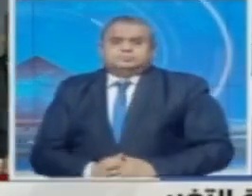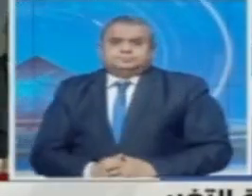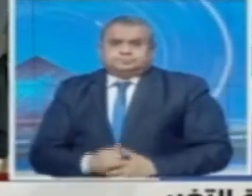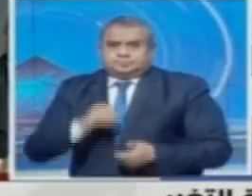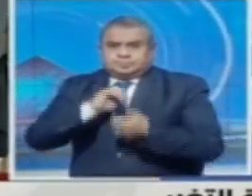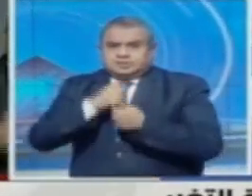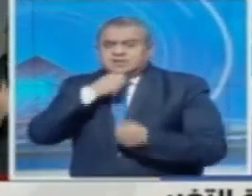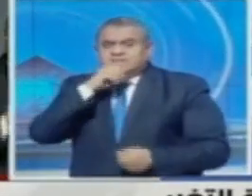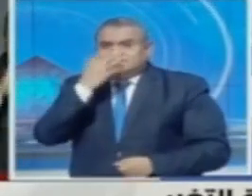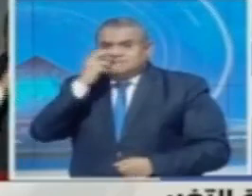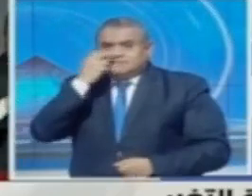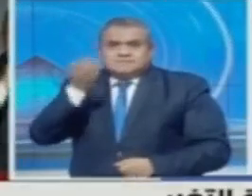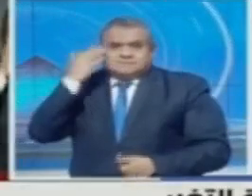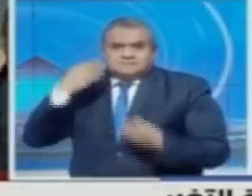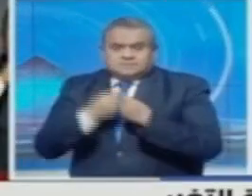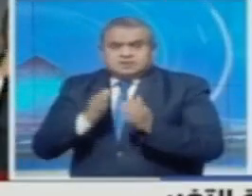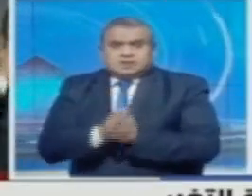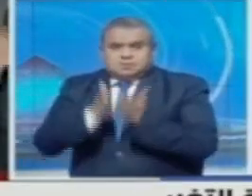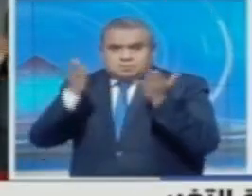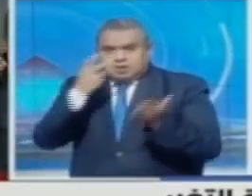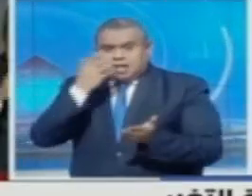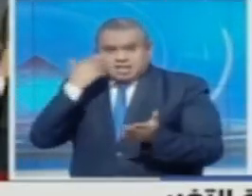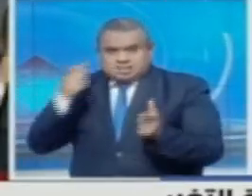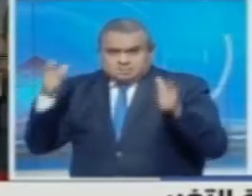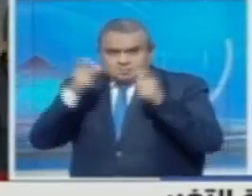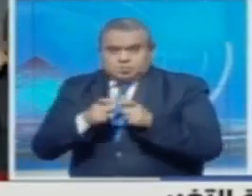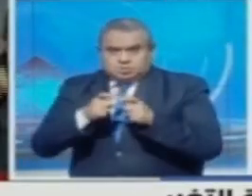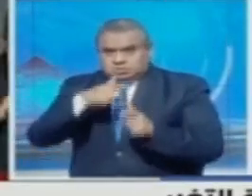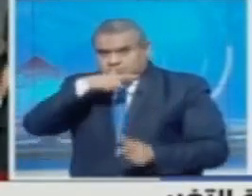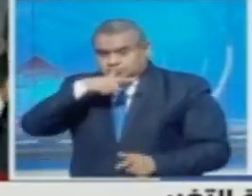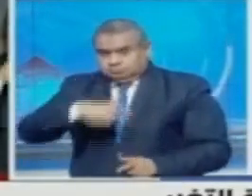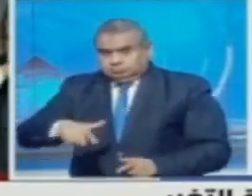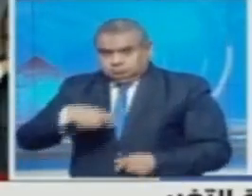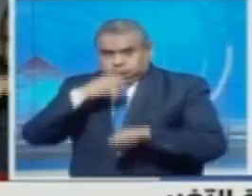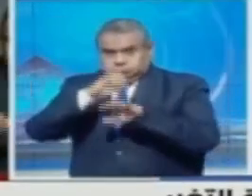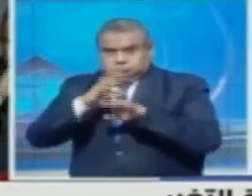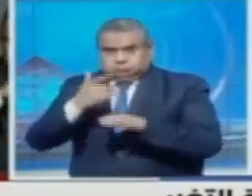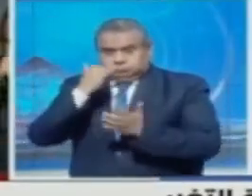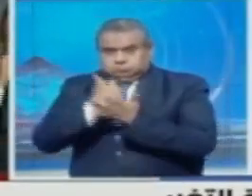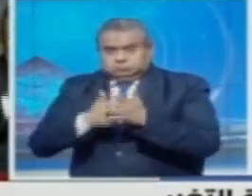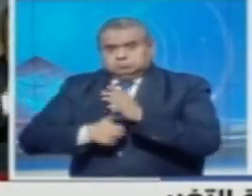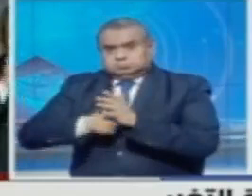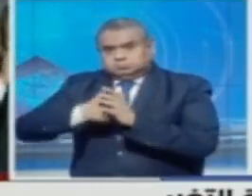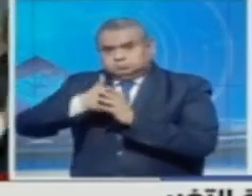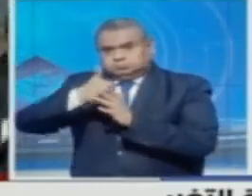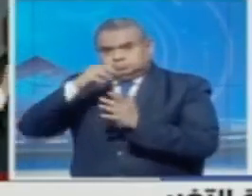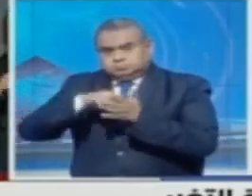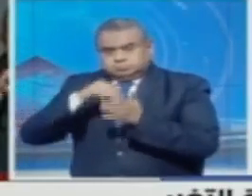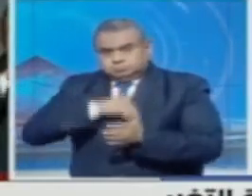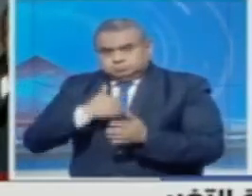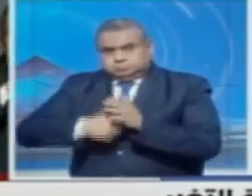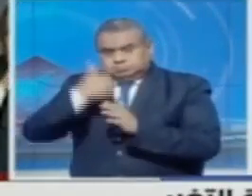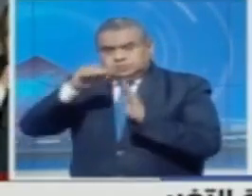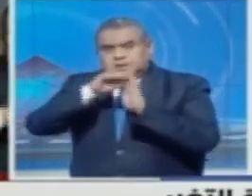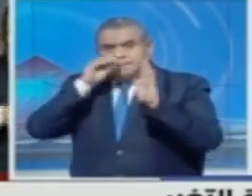باريس بحضورنا هنا أثناء عقد هذا المؤتمر. وبقول فيه ان احنا تحركنا وعملنا برنامج طموح جدا جدا